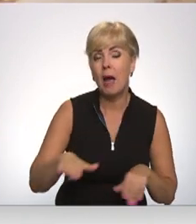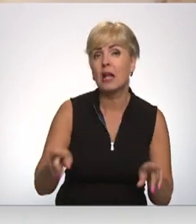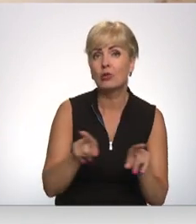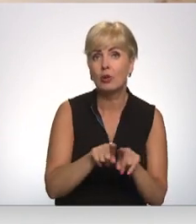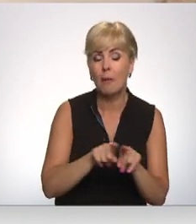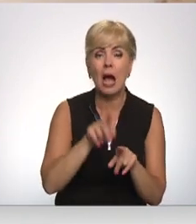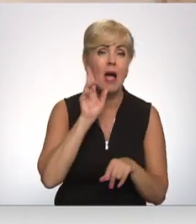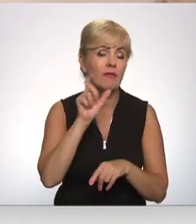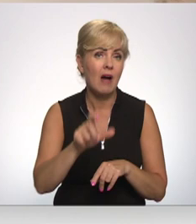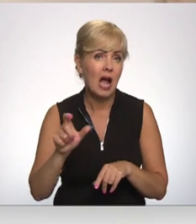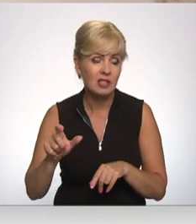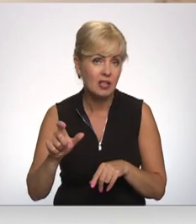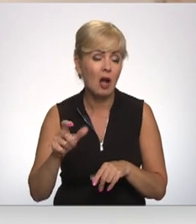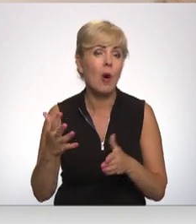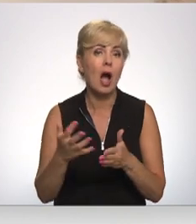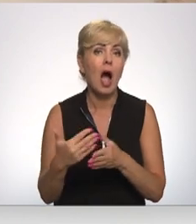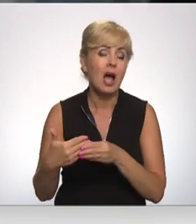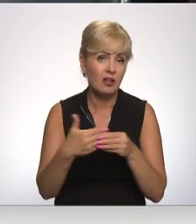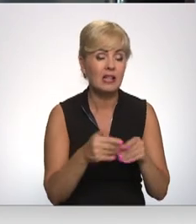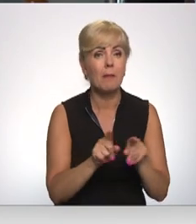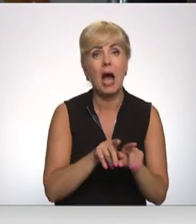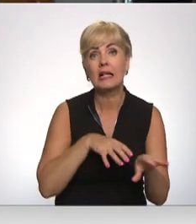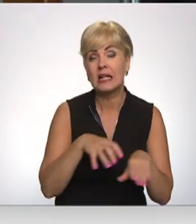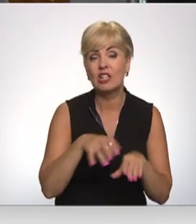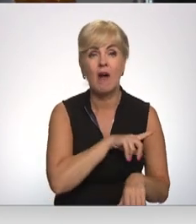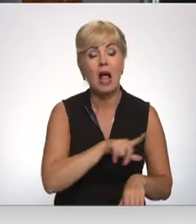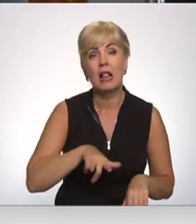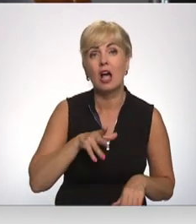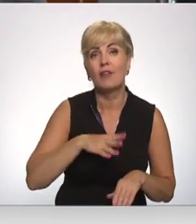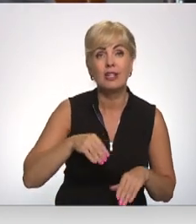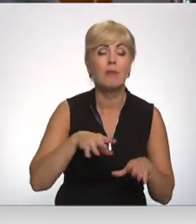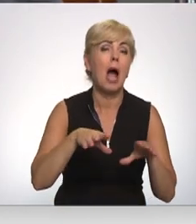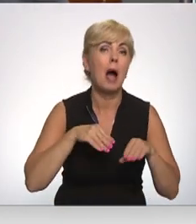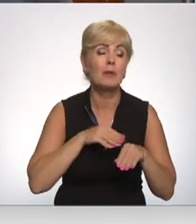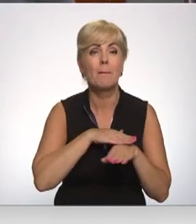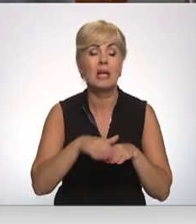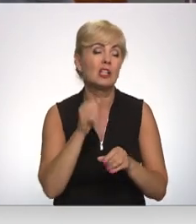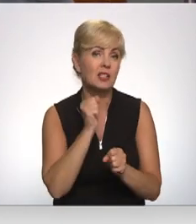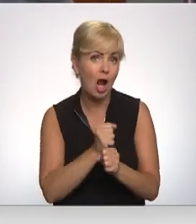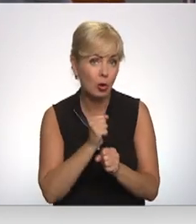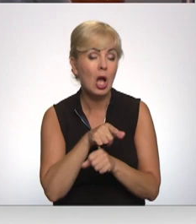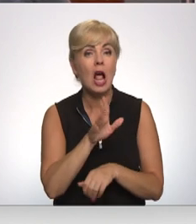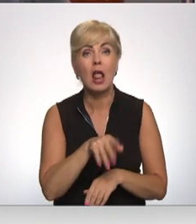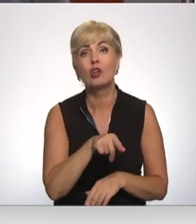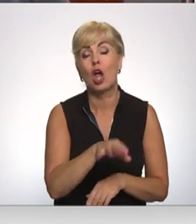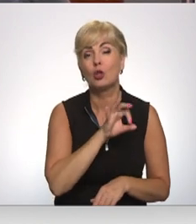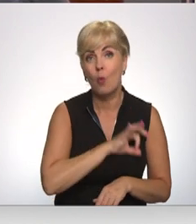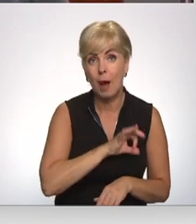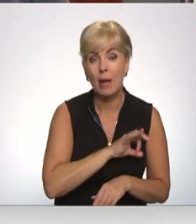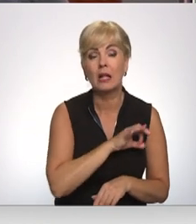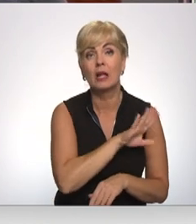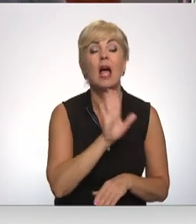arī vecāki, atvedām arī dzīvniekus. Latvijā ģimene ir apņēmības pilna strādāt, lai šeit nopelnītu, un kad